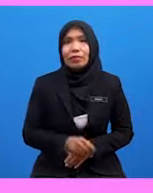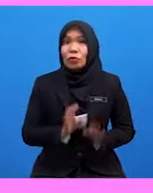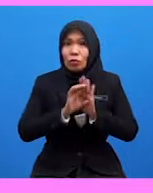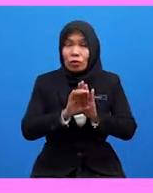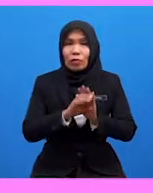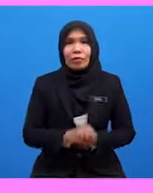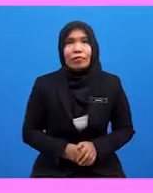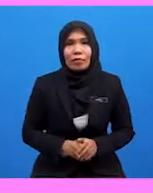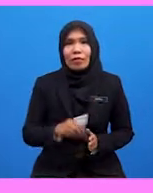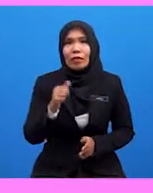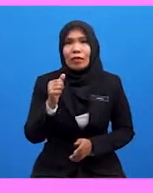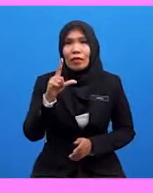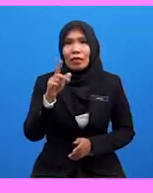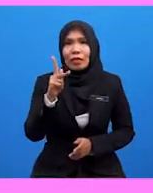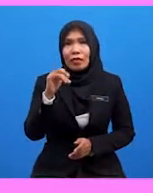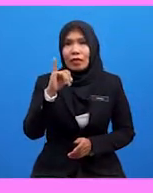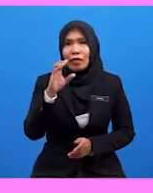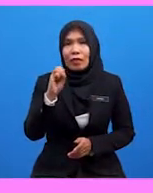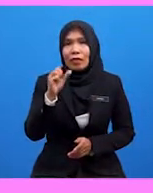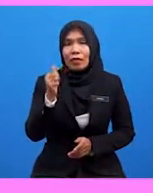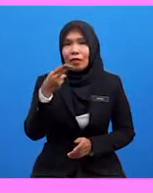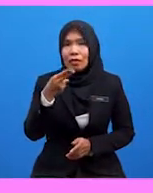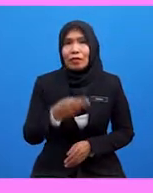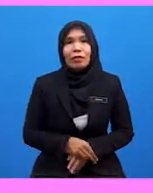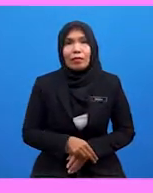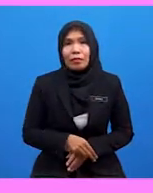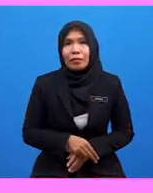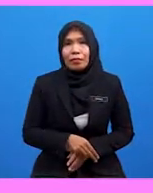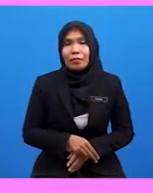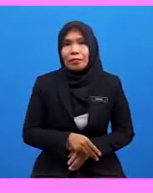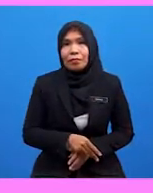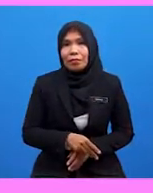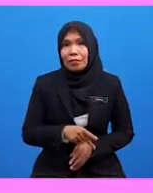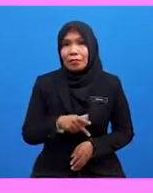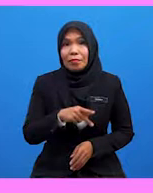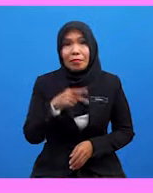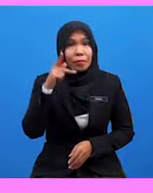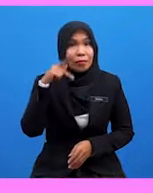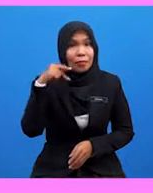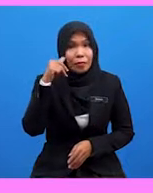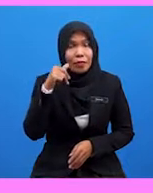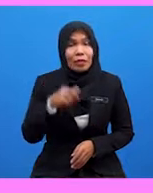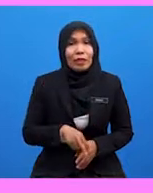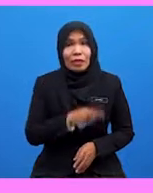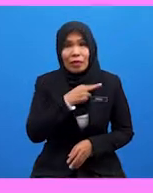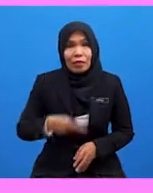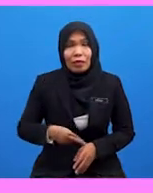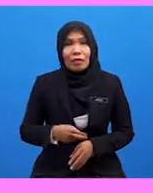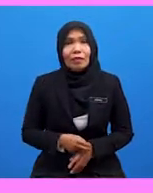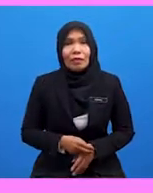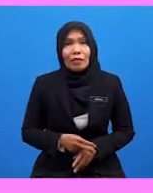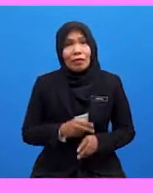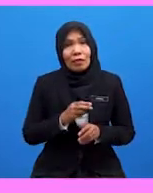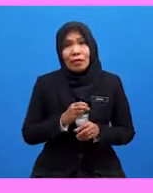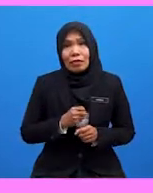ayat, Al-Kisah, puteri raja itu terus beradu. Untuk menguji kefahaman pelajar tentang